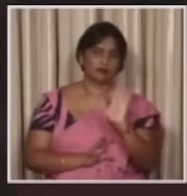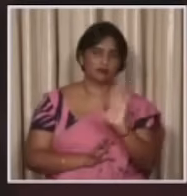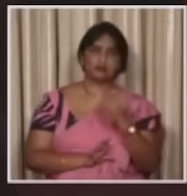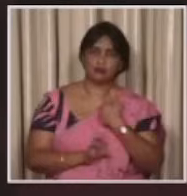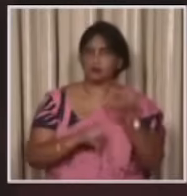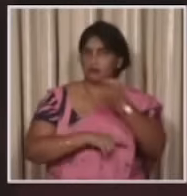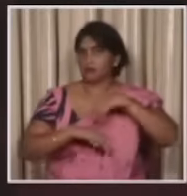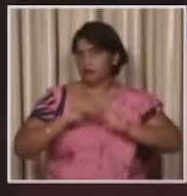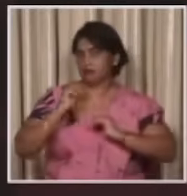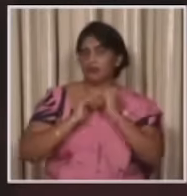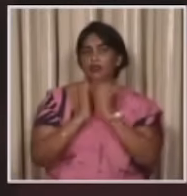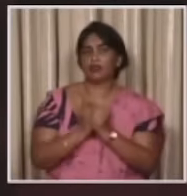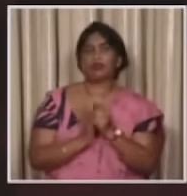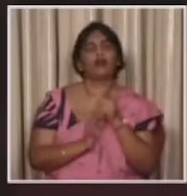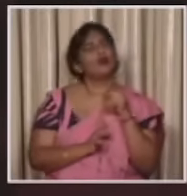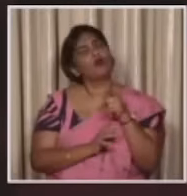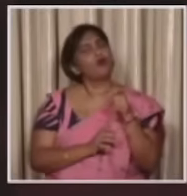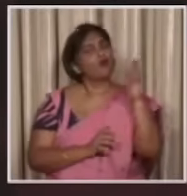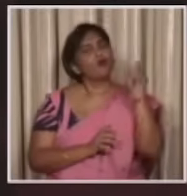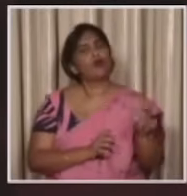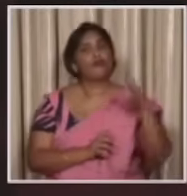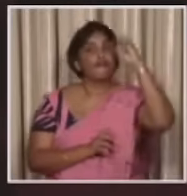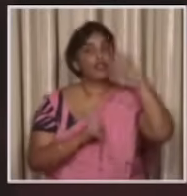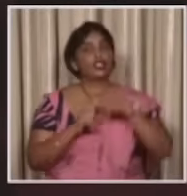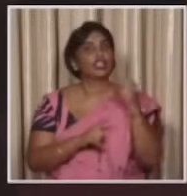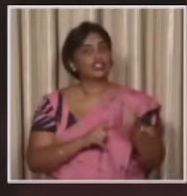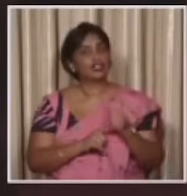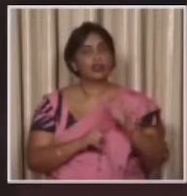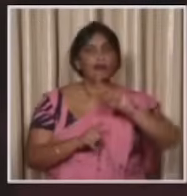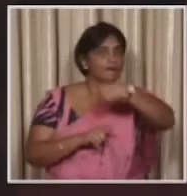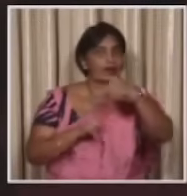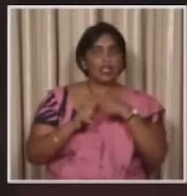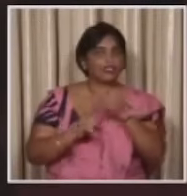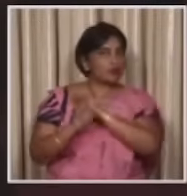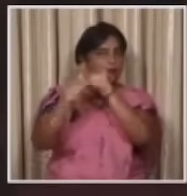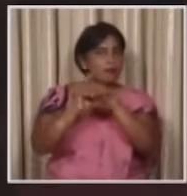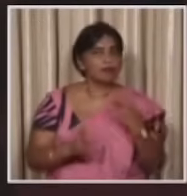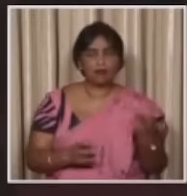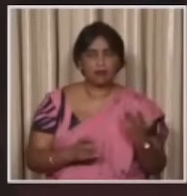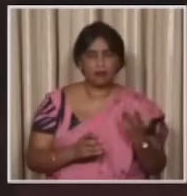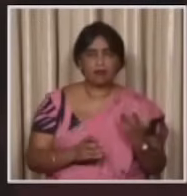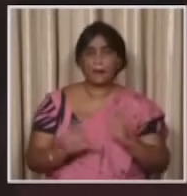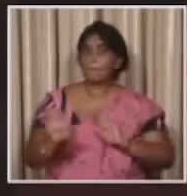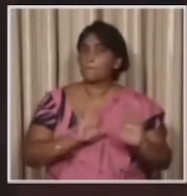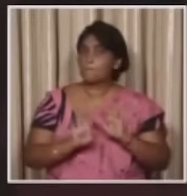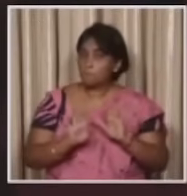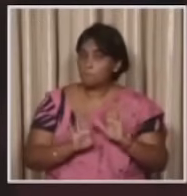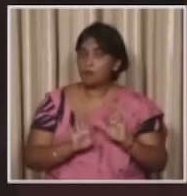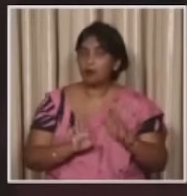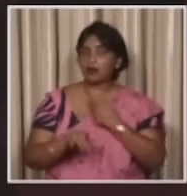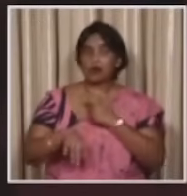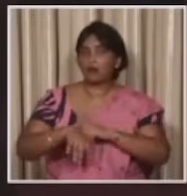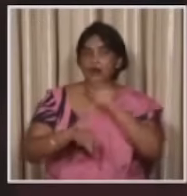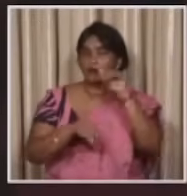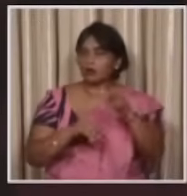ඇතුලේ ක්‍රමවේදයක් තියෙනවා. මම ඔය එයා කවුද? එයා විදුලි ඉංජිනේරු. මම ඔය අතර වෙන ඉංජිනේරුන්ට මේකේ අවස්ථාවක් නැද්ද? පරිපාලනයේ තියෙන මිනිහෙක්ට එහෙම